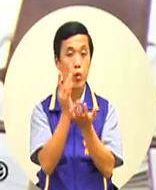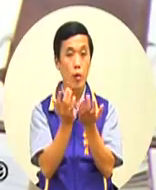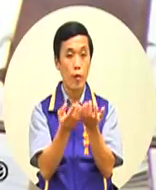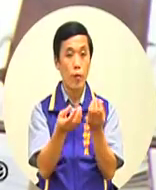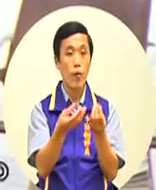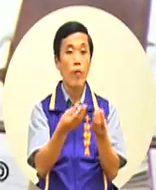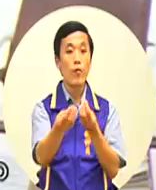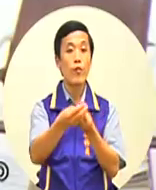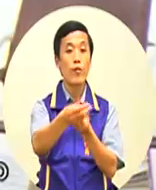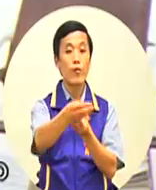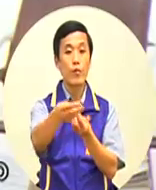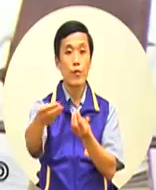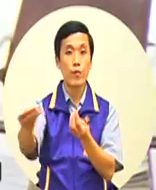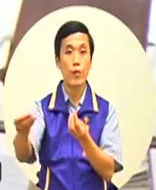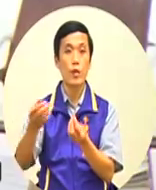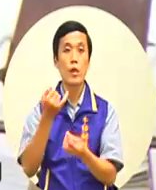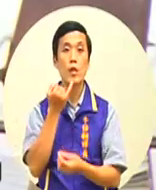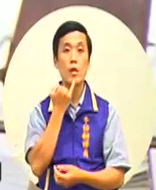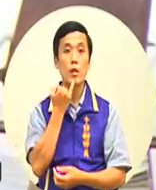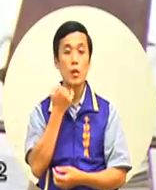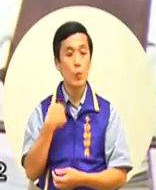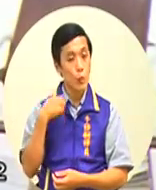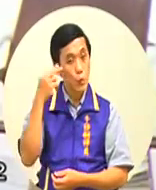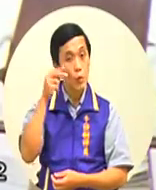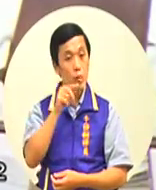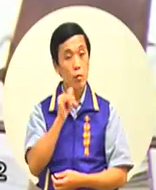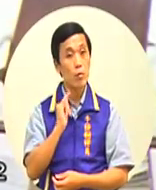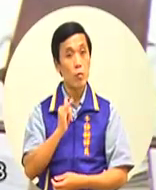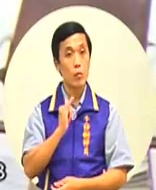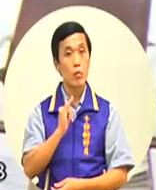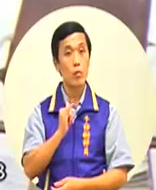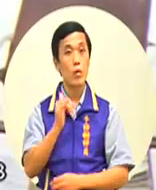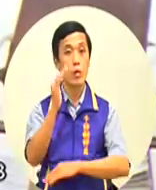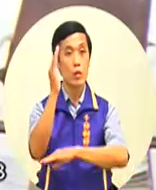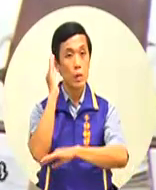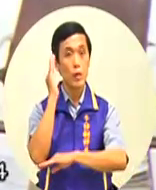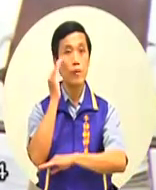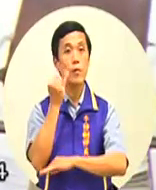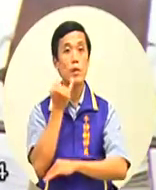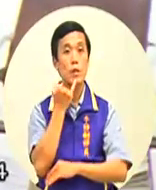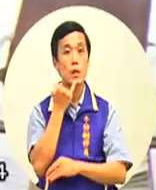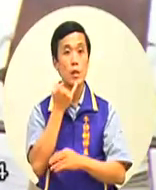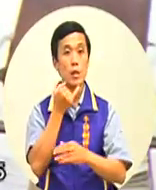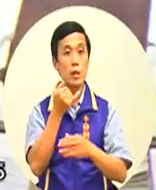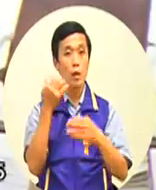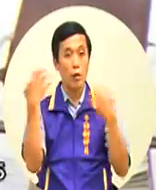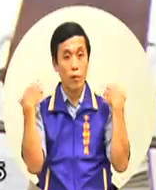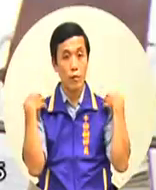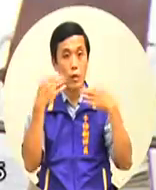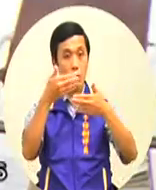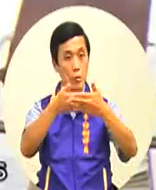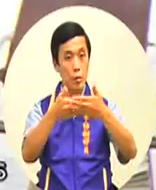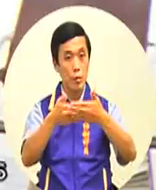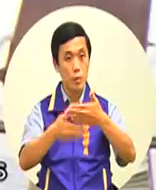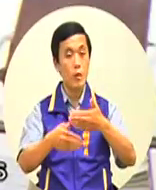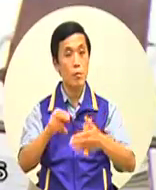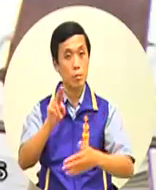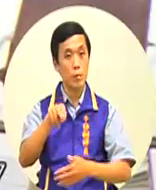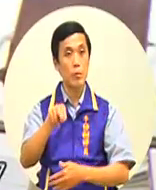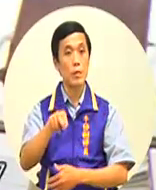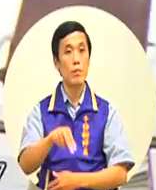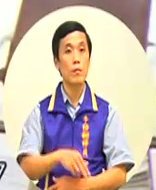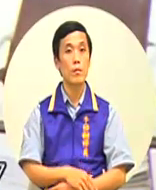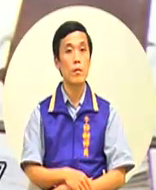旦我跟妈公，这个是很好哈。那我们的政府也可以减轻很多的负担哦。那我们是不是